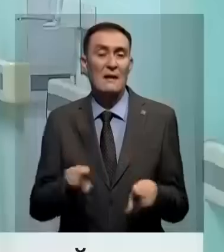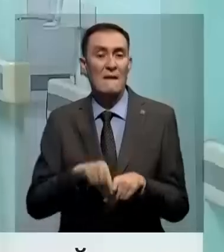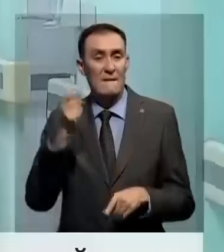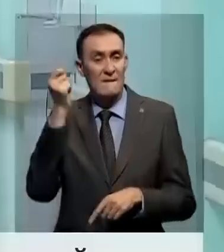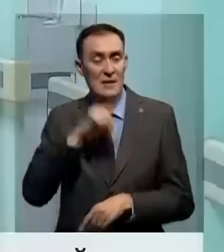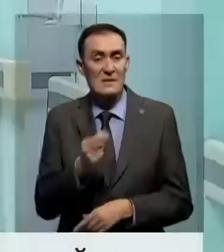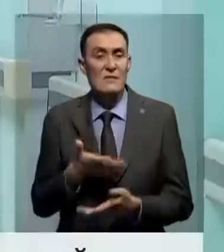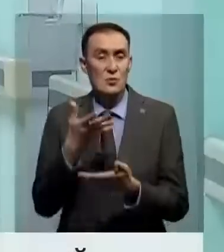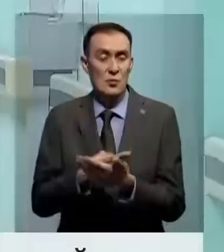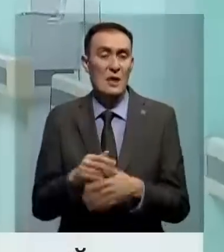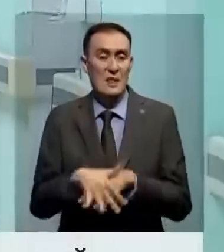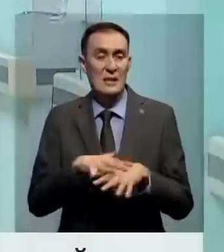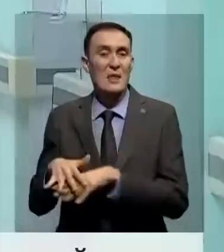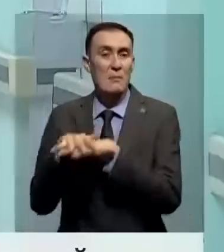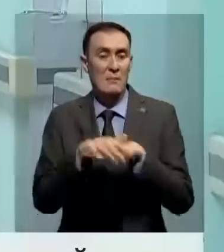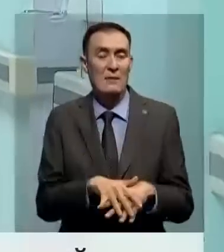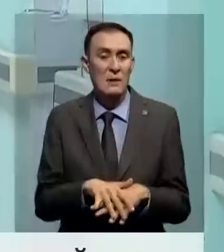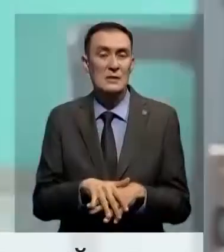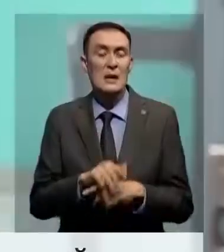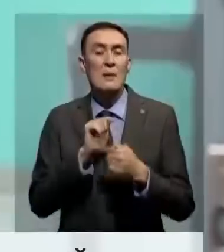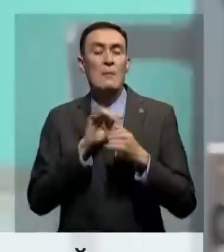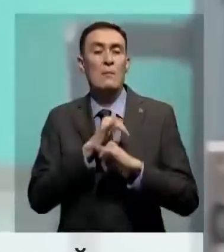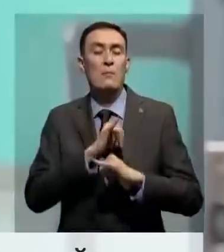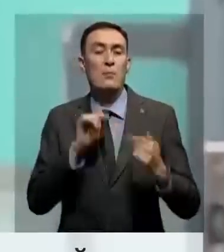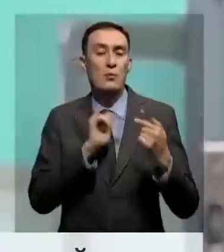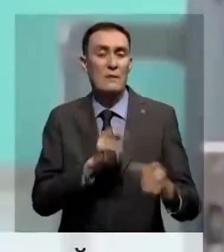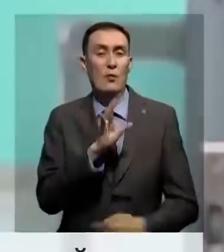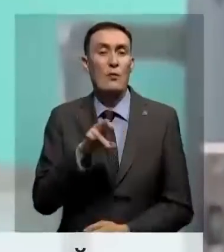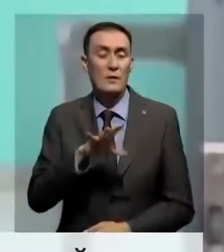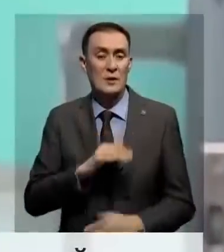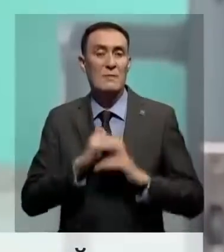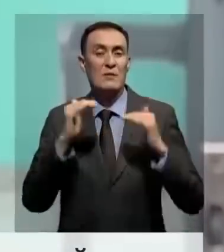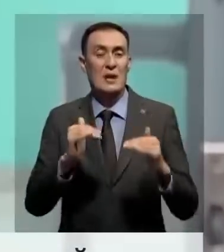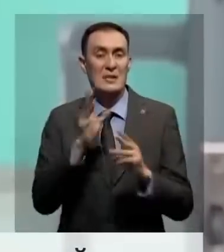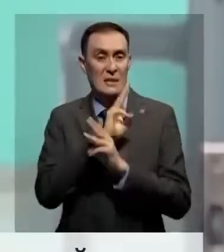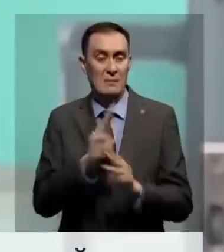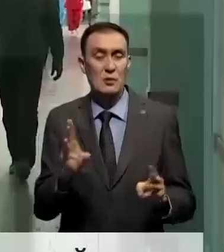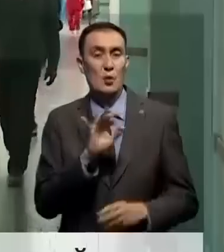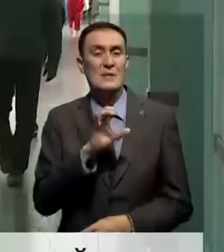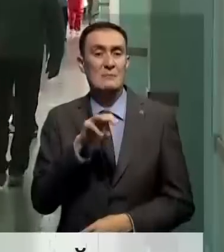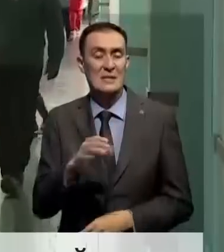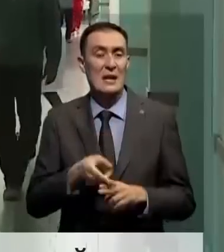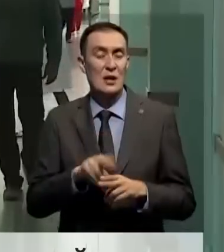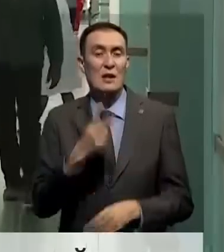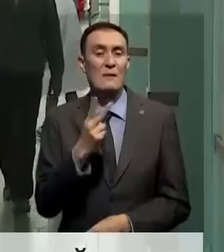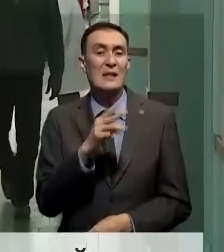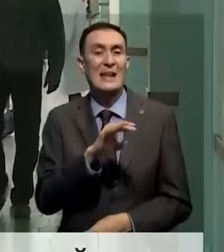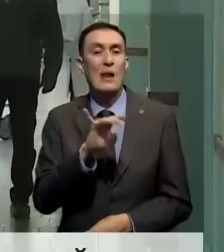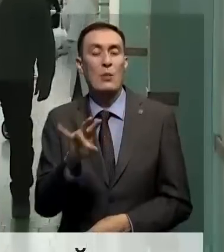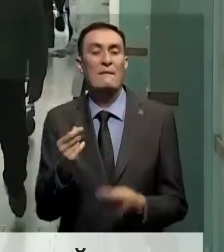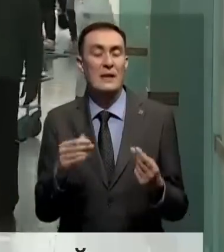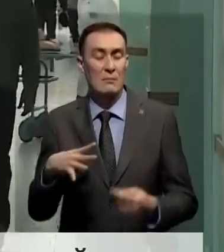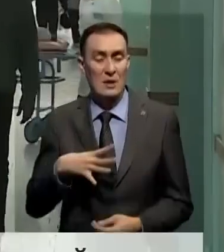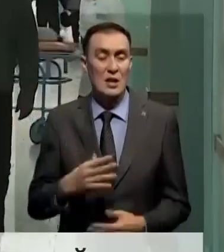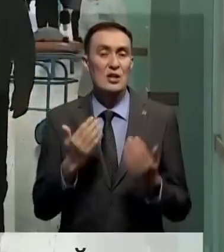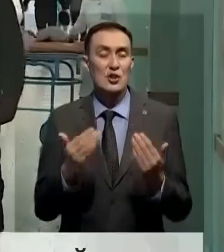выяснилось, взносы казахстанцев направили на борьбу с пандемией. Зарплаты медикам тоже повышали за счет средств ОСМС. Это около 2 триллионов тенге.